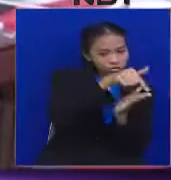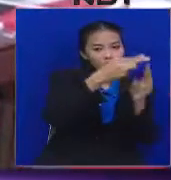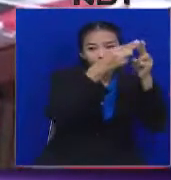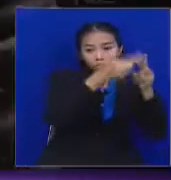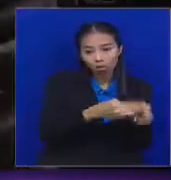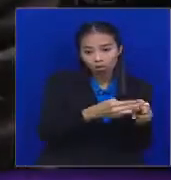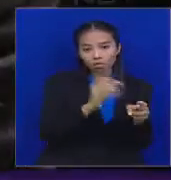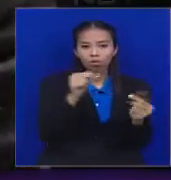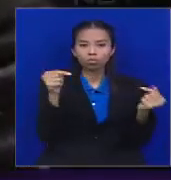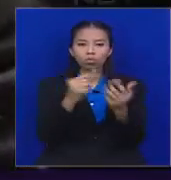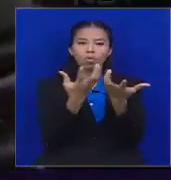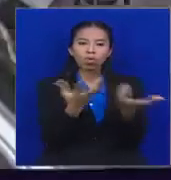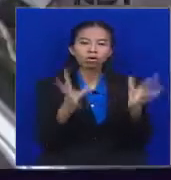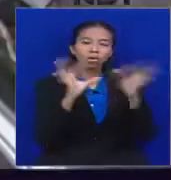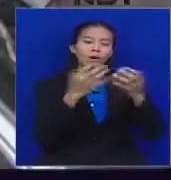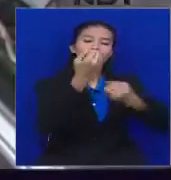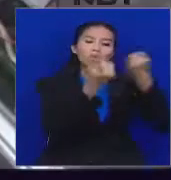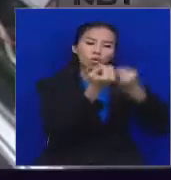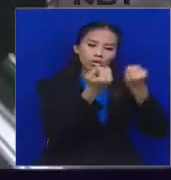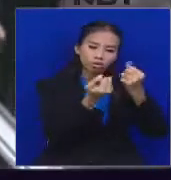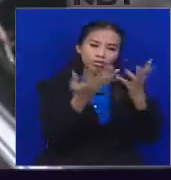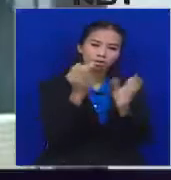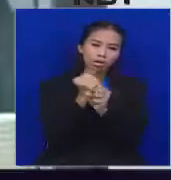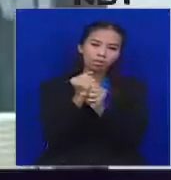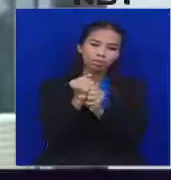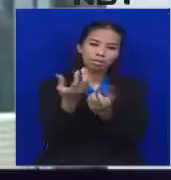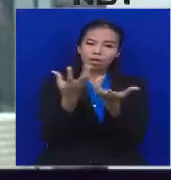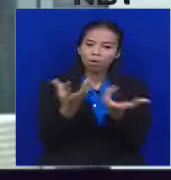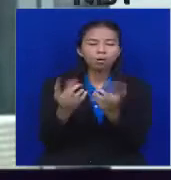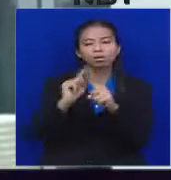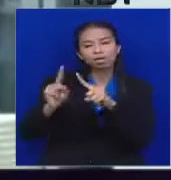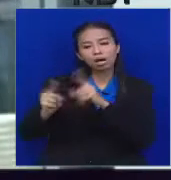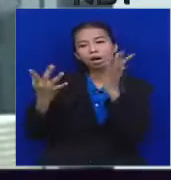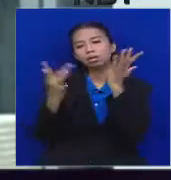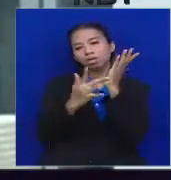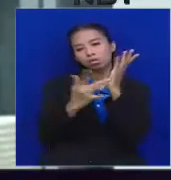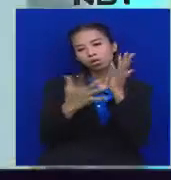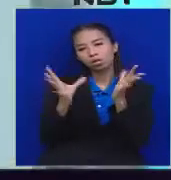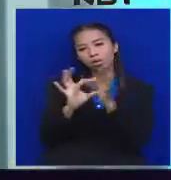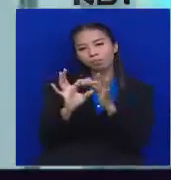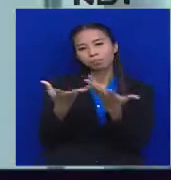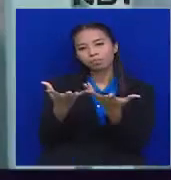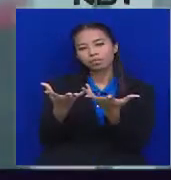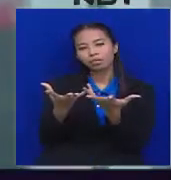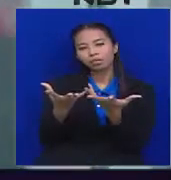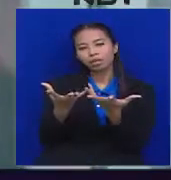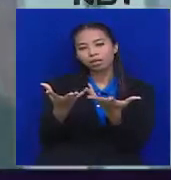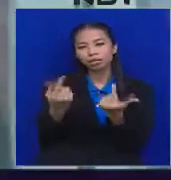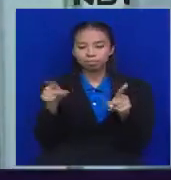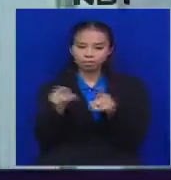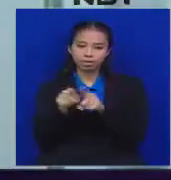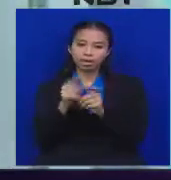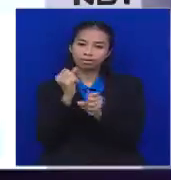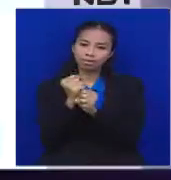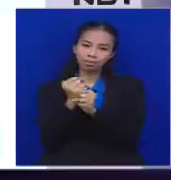ผลิตชิ้นส่วนยานยนต์การผลิตแม่พิมพ์และการขึ้นรูปการแสดงเทคโนโลยีด้านโลหะและเทคโนโลยีด้านการผลิต